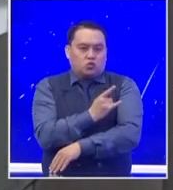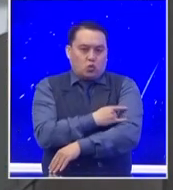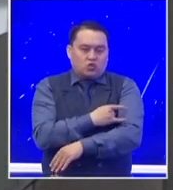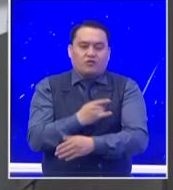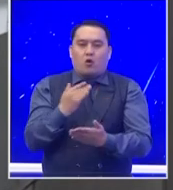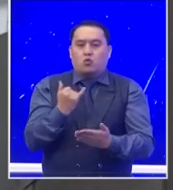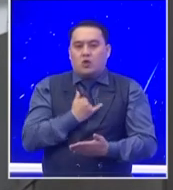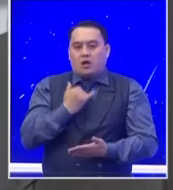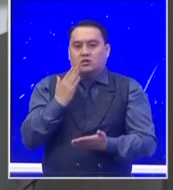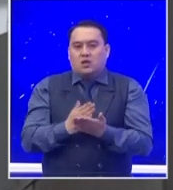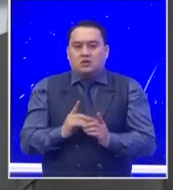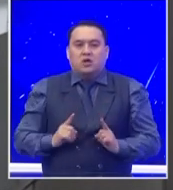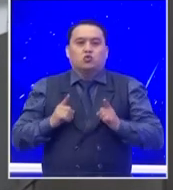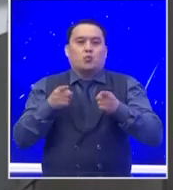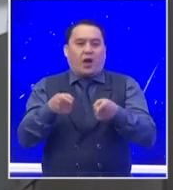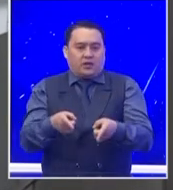но когда у нас наступает